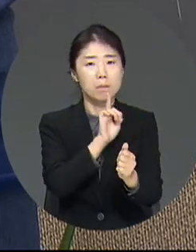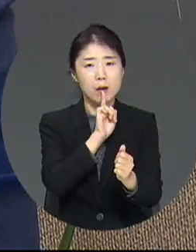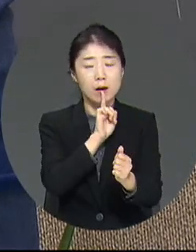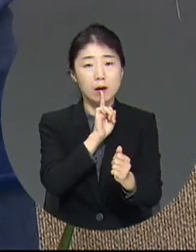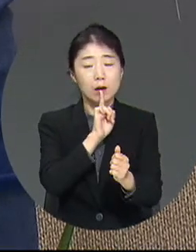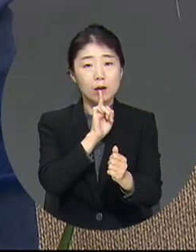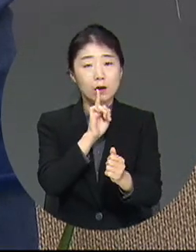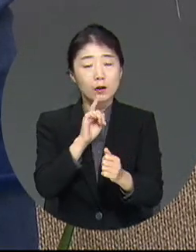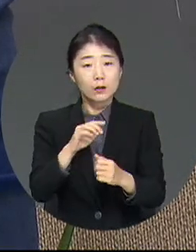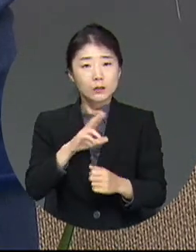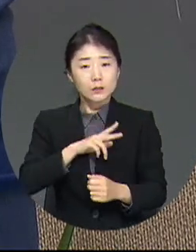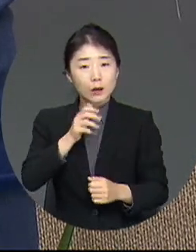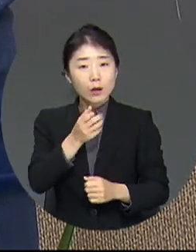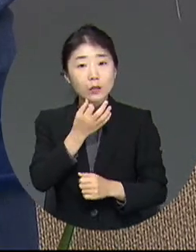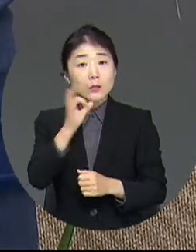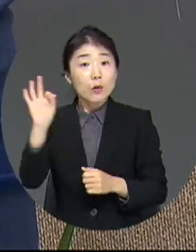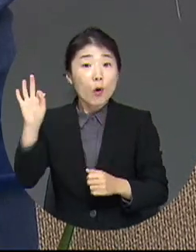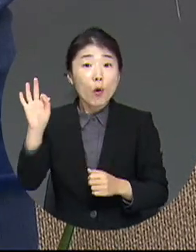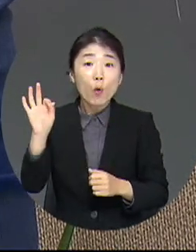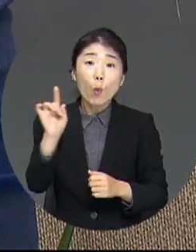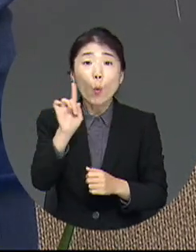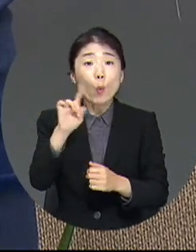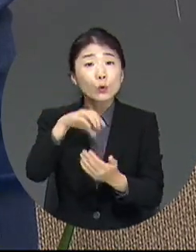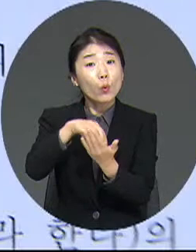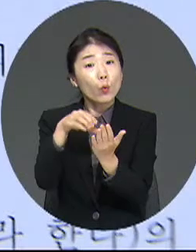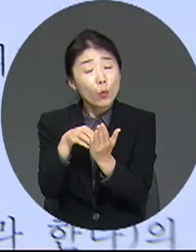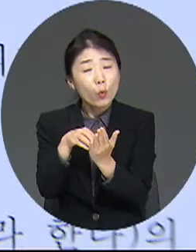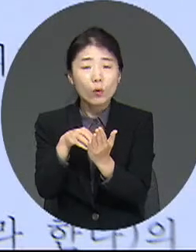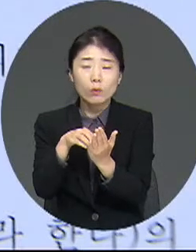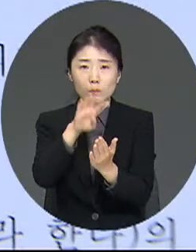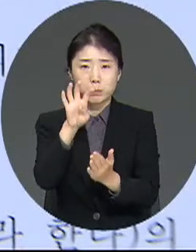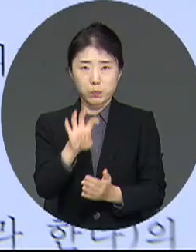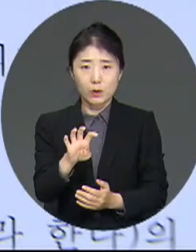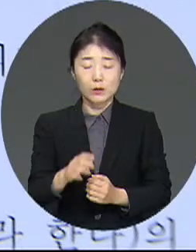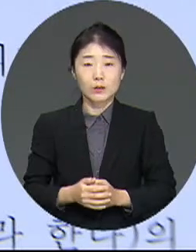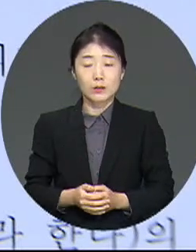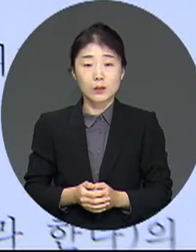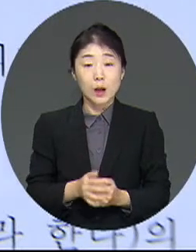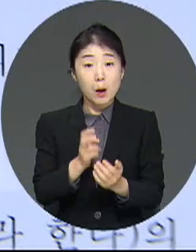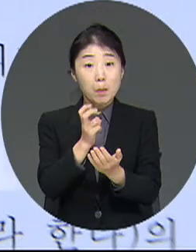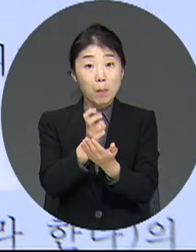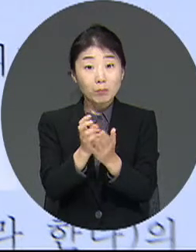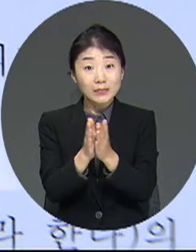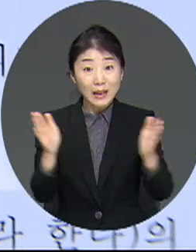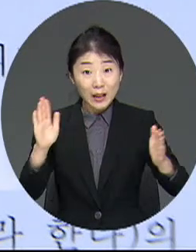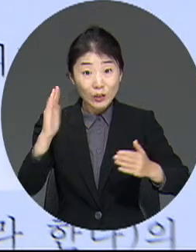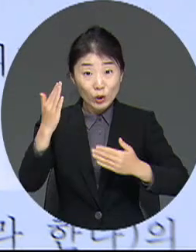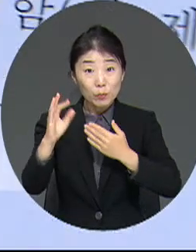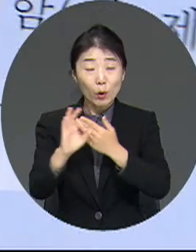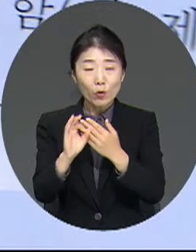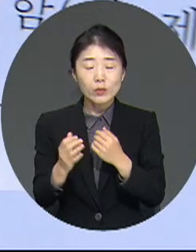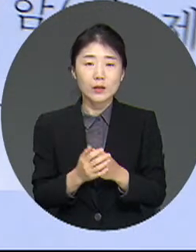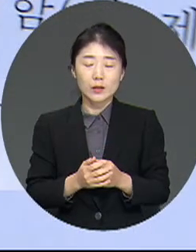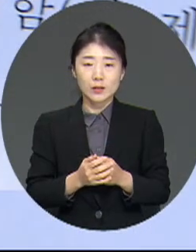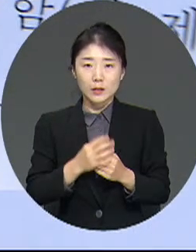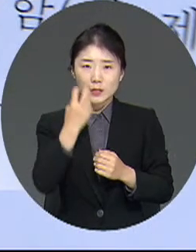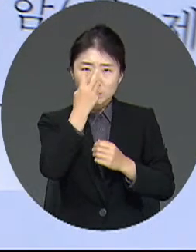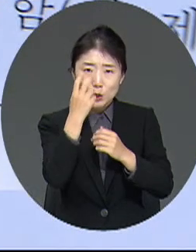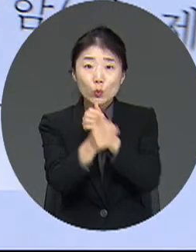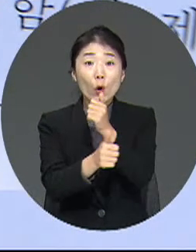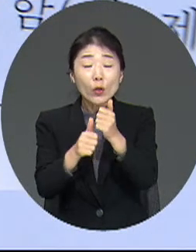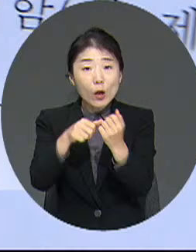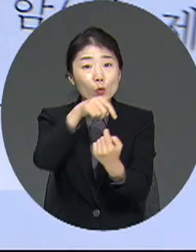경우는 어디까지 해석해야 될까 이게 가장 큰 논란이 있을 것 같습니다 조례가 시행되면 당장 심의위원회